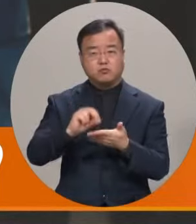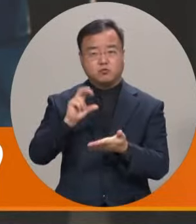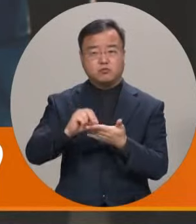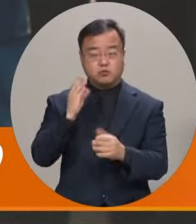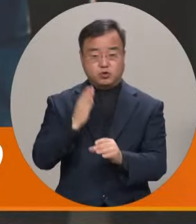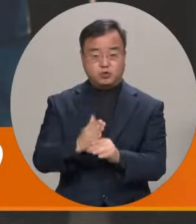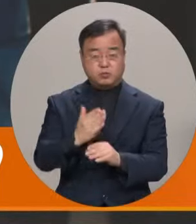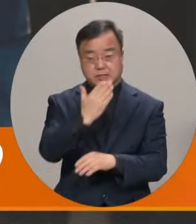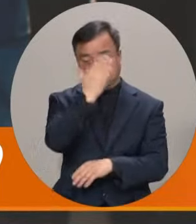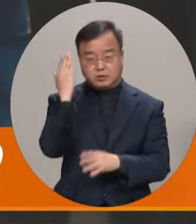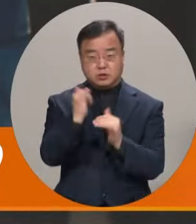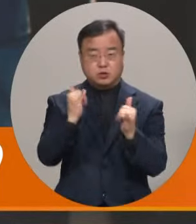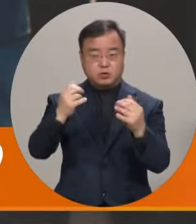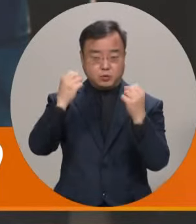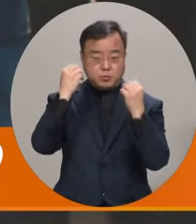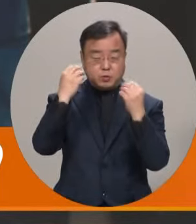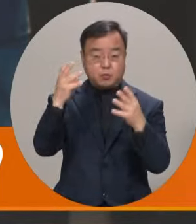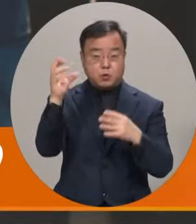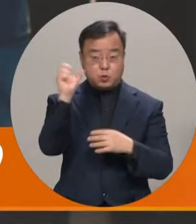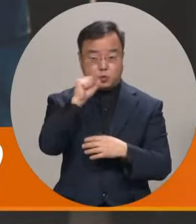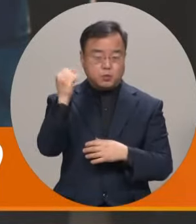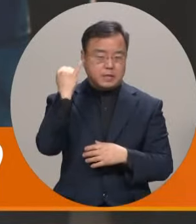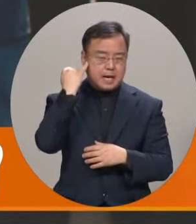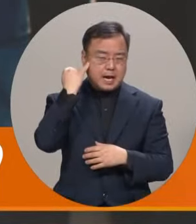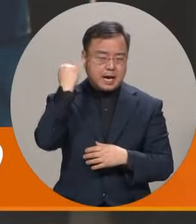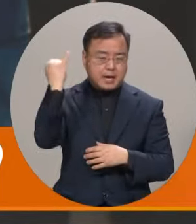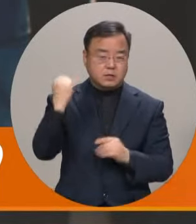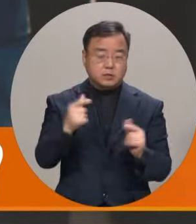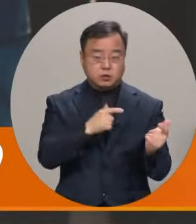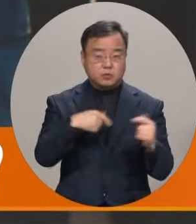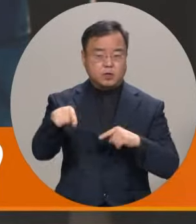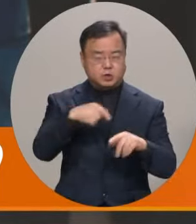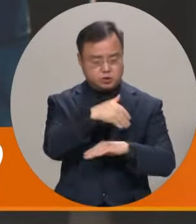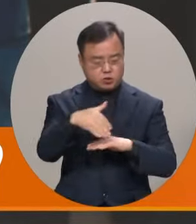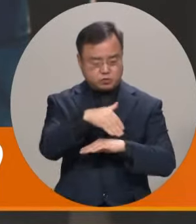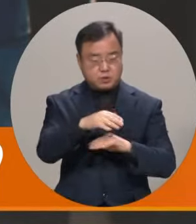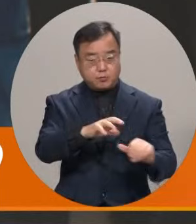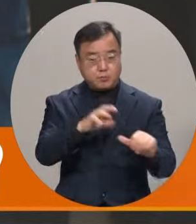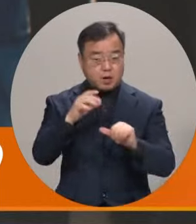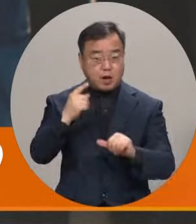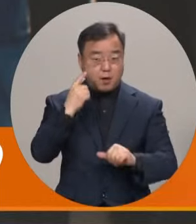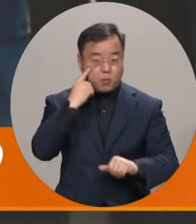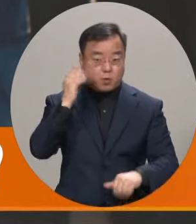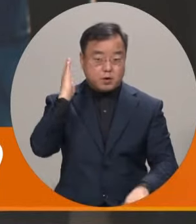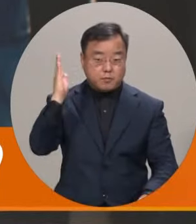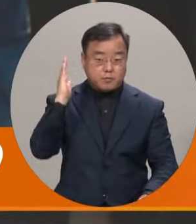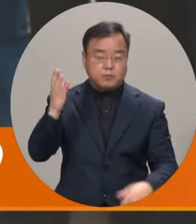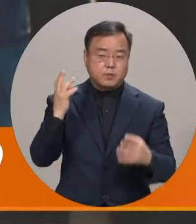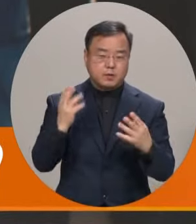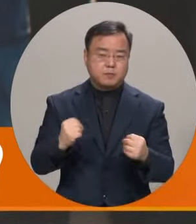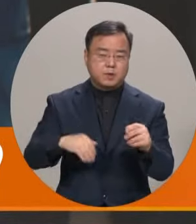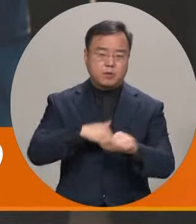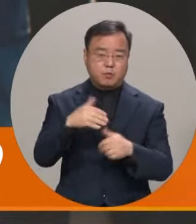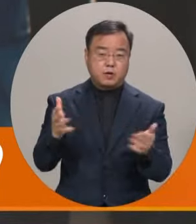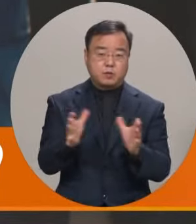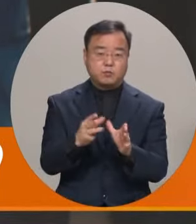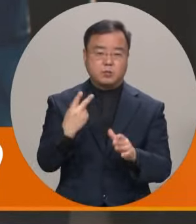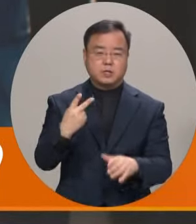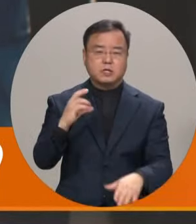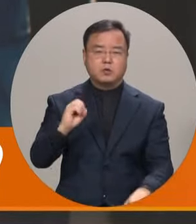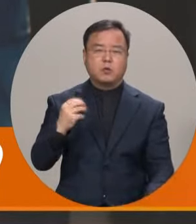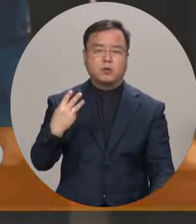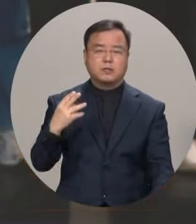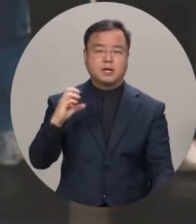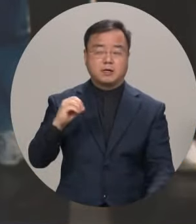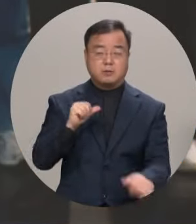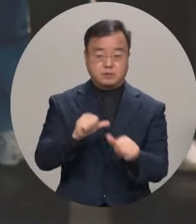세대들의 참신한 의견을 정책 방향에 반영하자는 움직임도 이어지고 있습니다 환경부 2030 자문단의